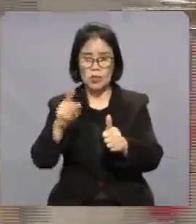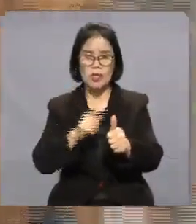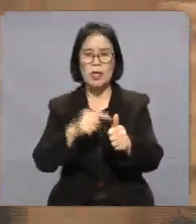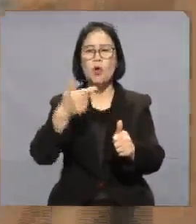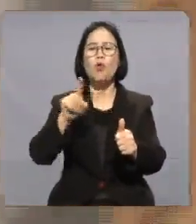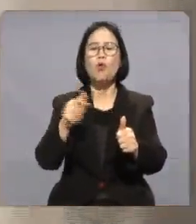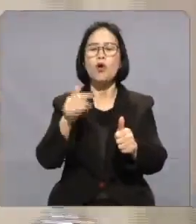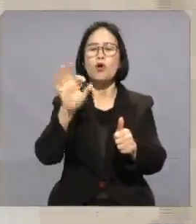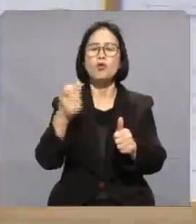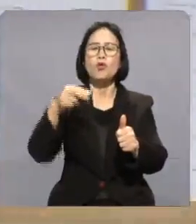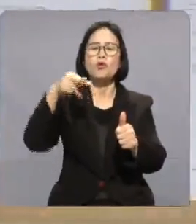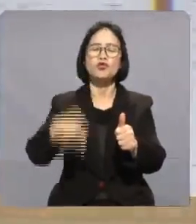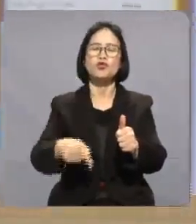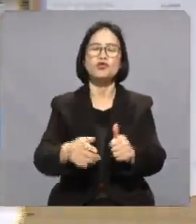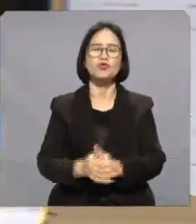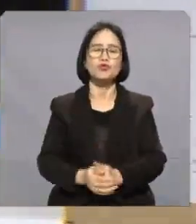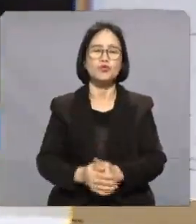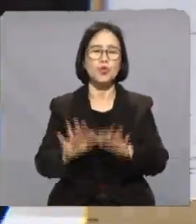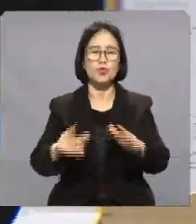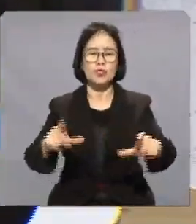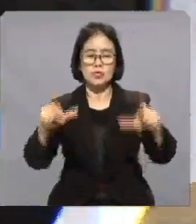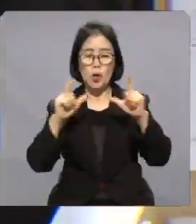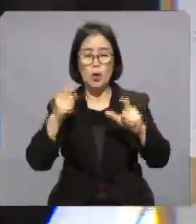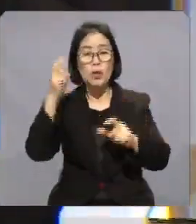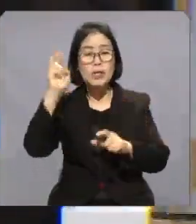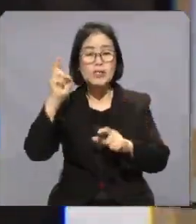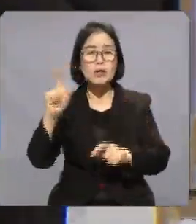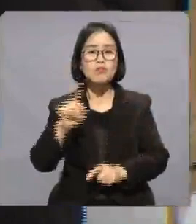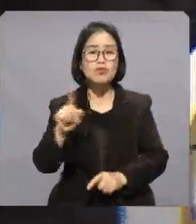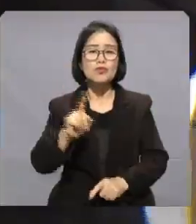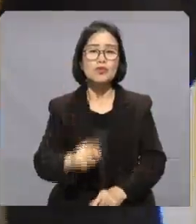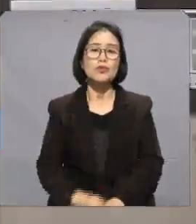회장. 오늘 선고 어떻게 예상하십니까?